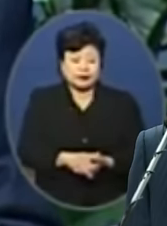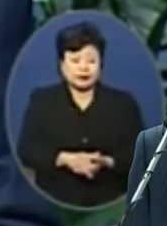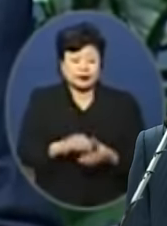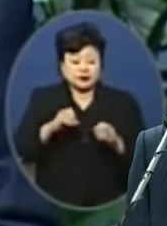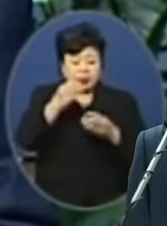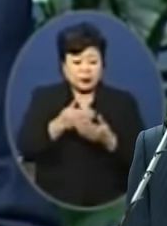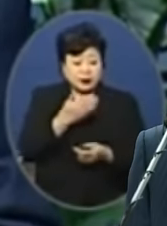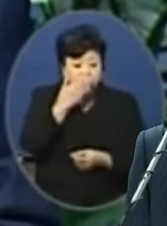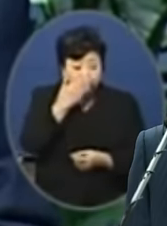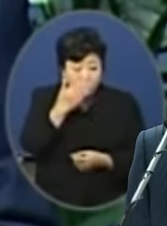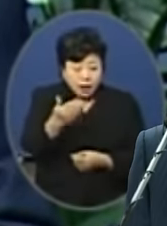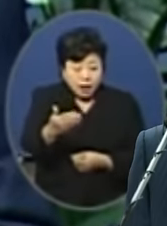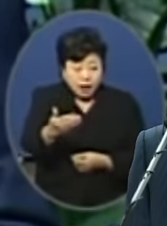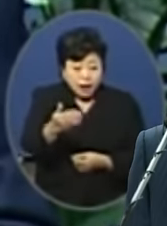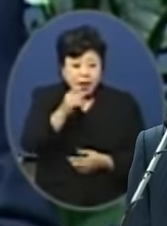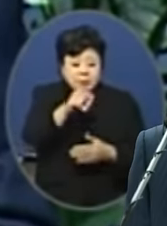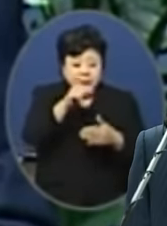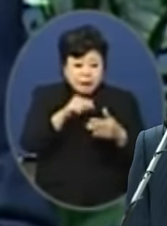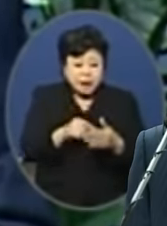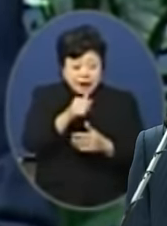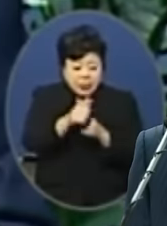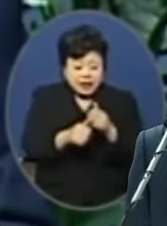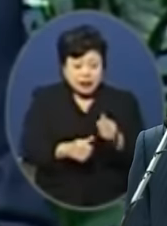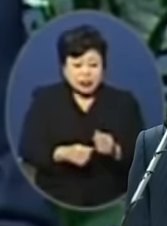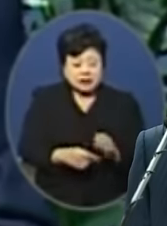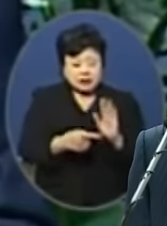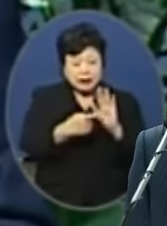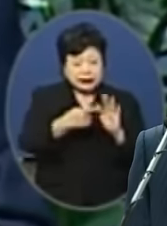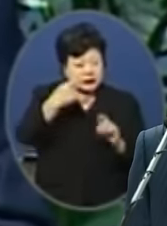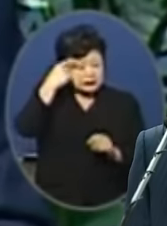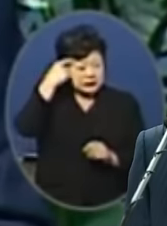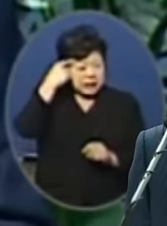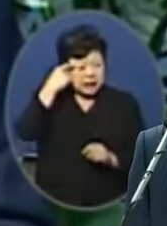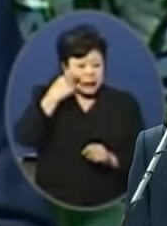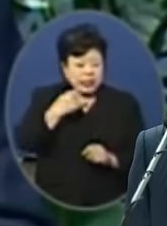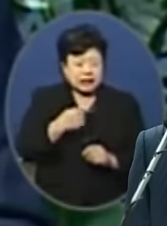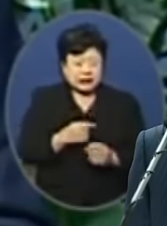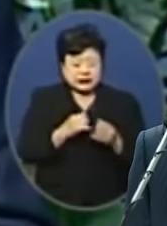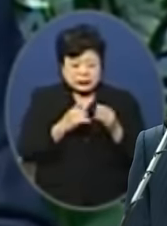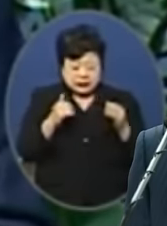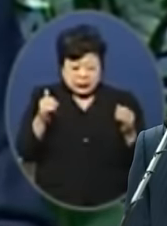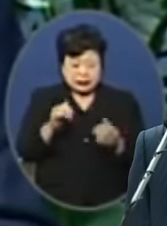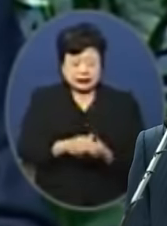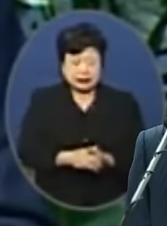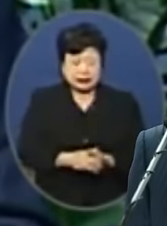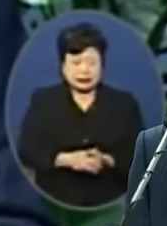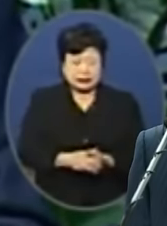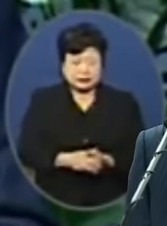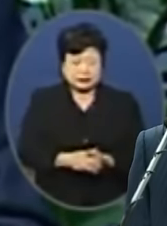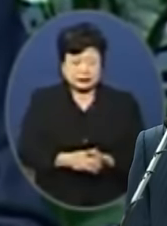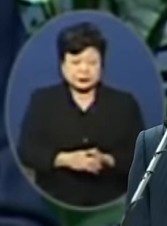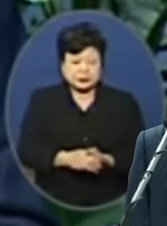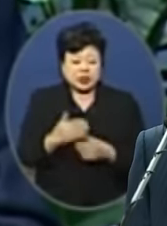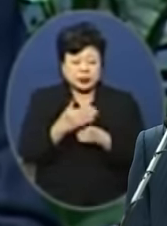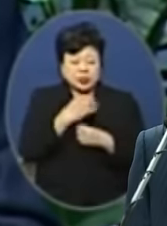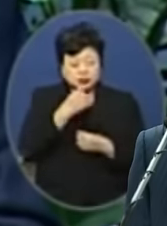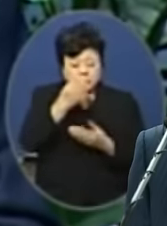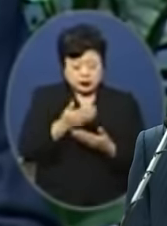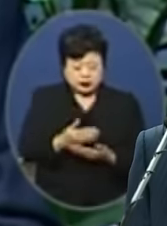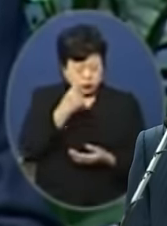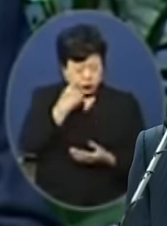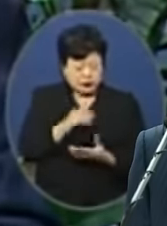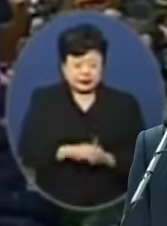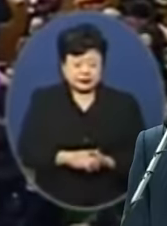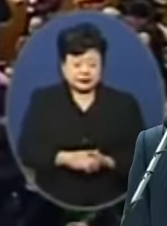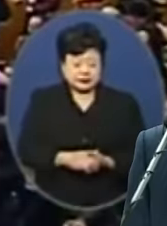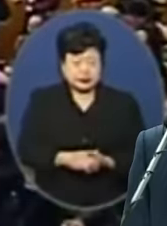응답을 받을 수 있어요. 마음이 하나님은 부정적인 생각을 하는 사람을 절대로 은혜와 축복을 주지